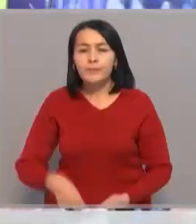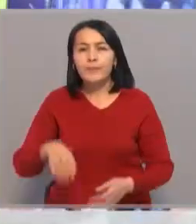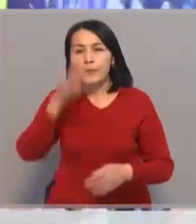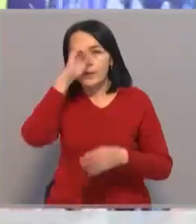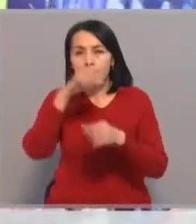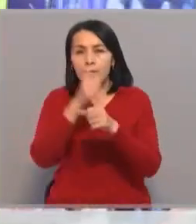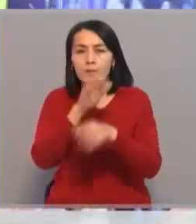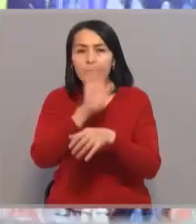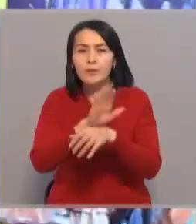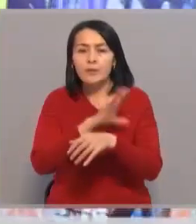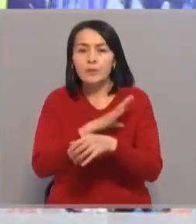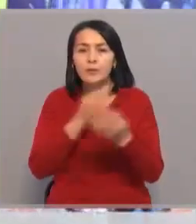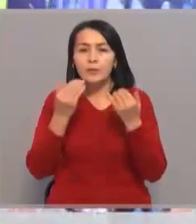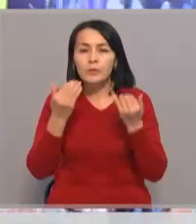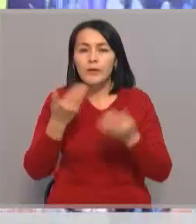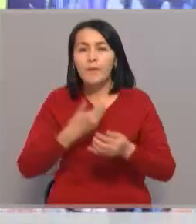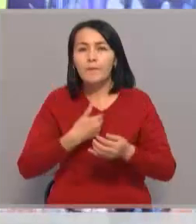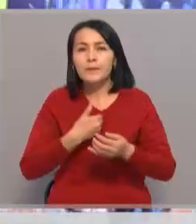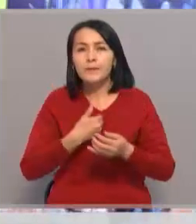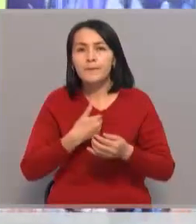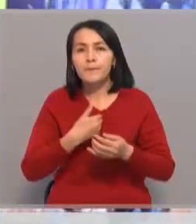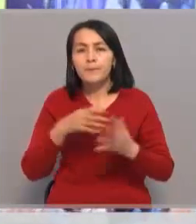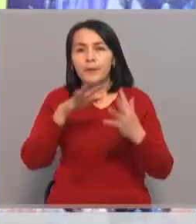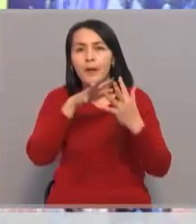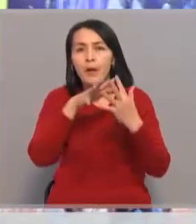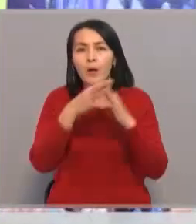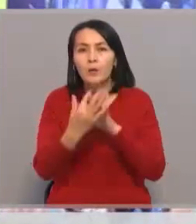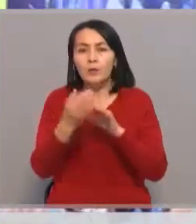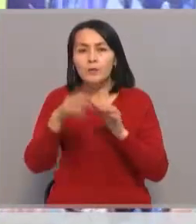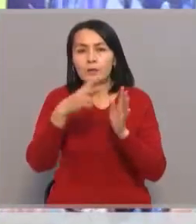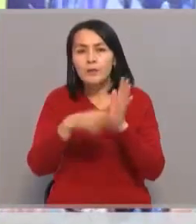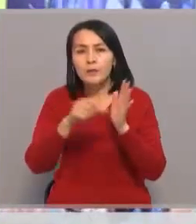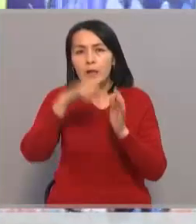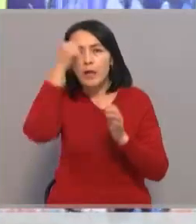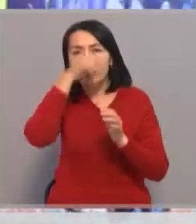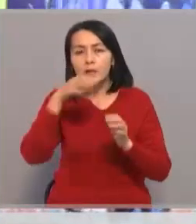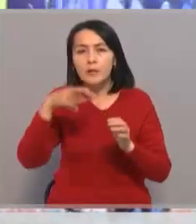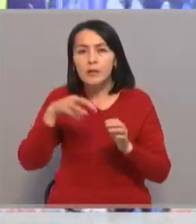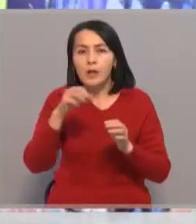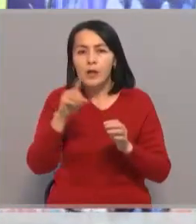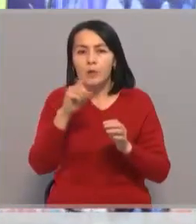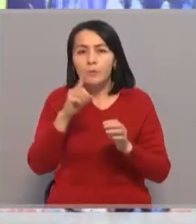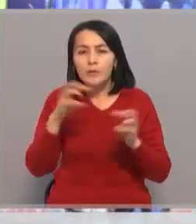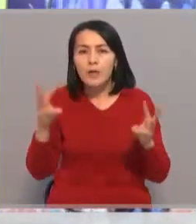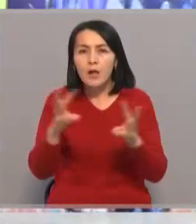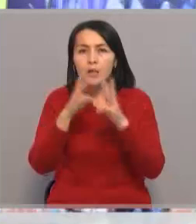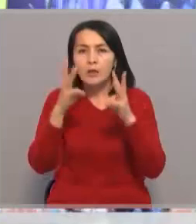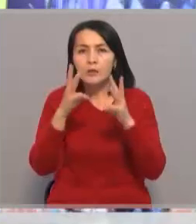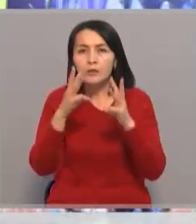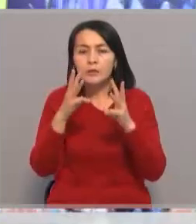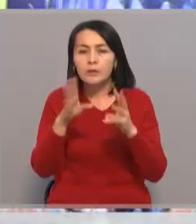Президентіміз жарлық шығарған болатын. Енді осыған орай біз ауылдарда сонау 86 жылы мұзда алау жаққан